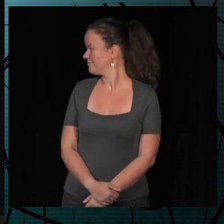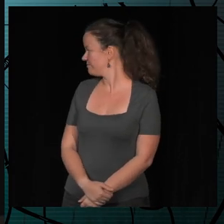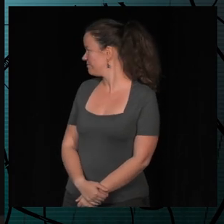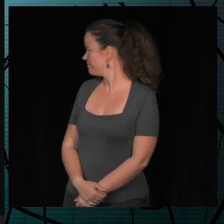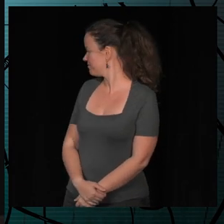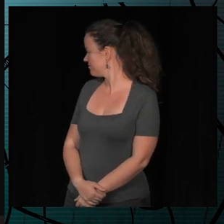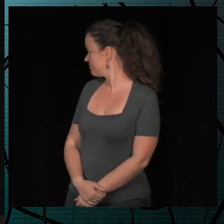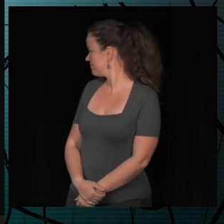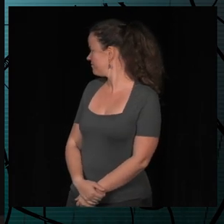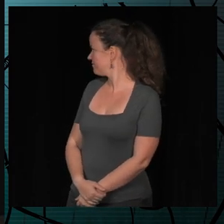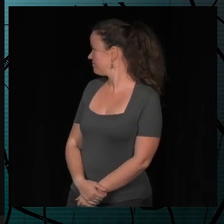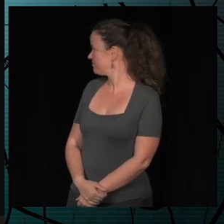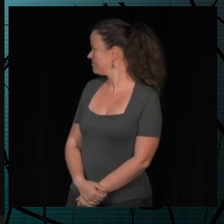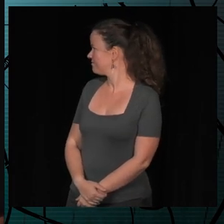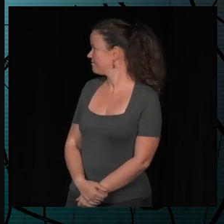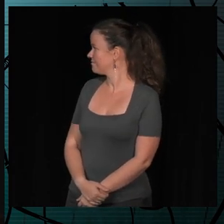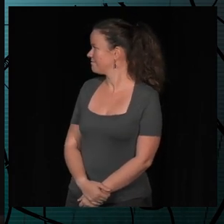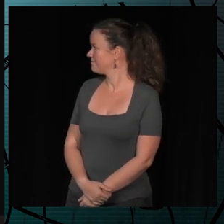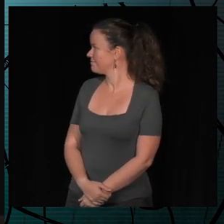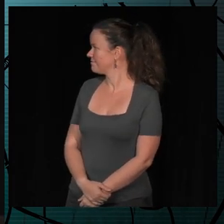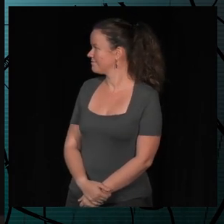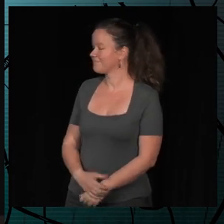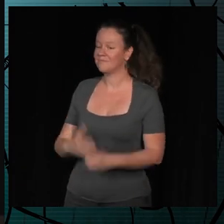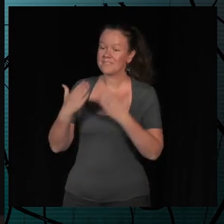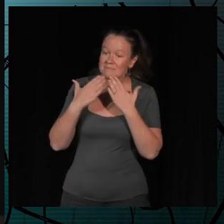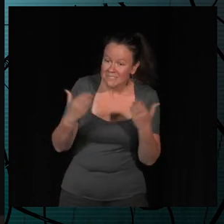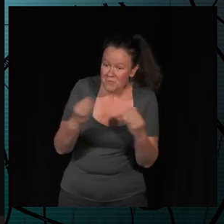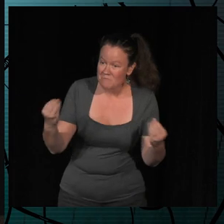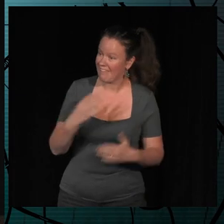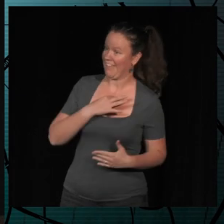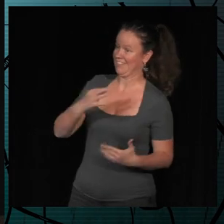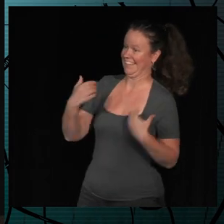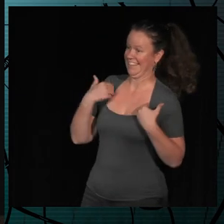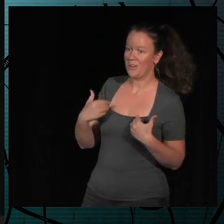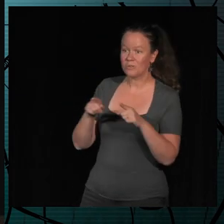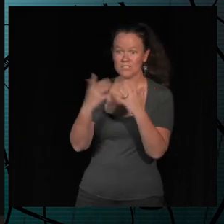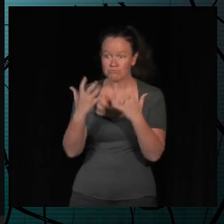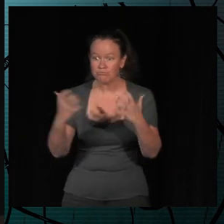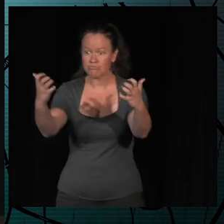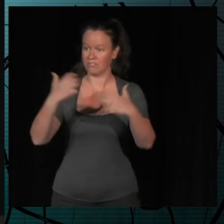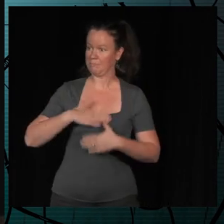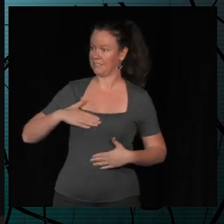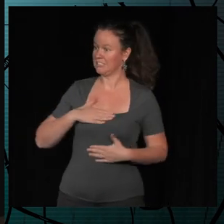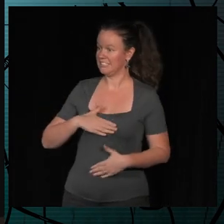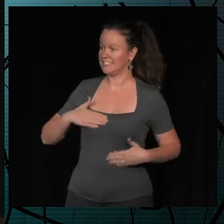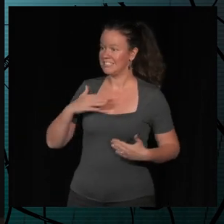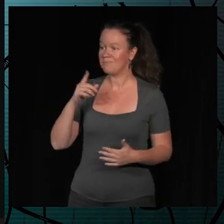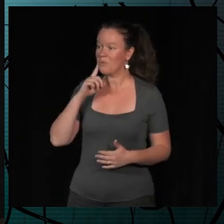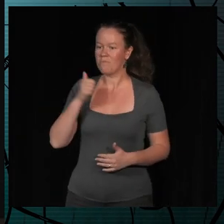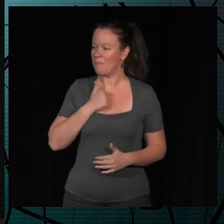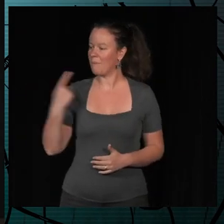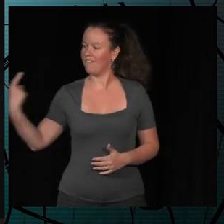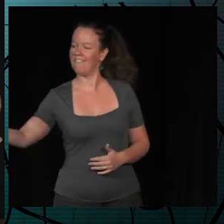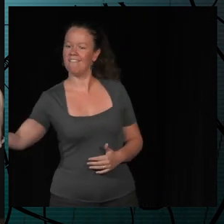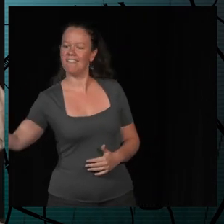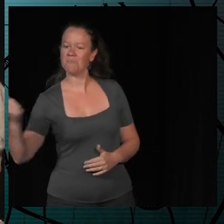Serge voilà merci merci beaucoup de de cette invitation puis c'est un plaisir de voir que vous soyez si nombreux parce que comme j'étais devant je voyais pas tout le monde ben c'est